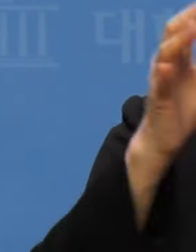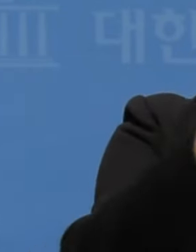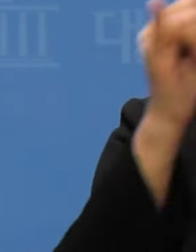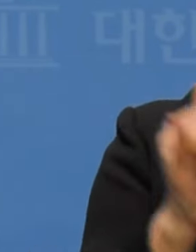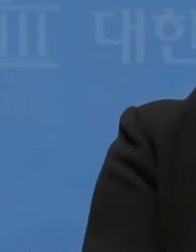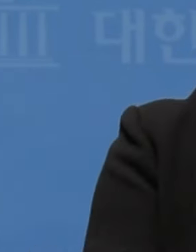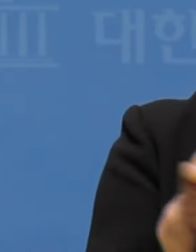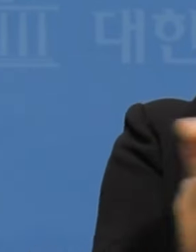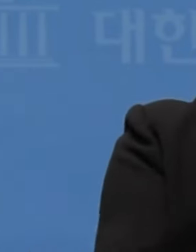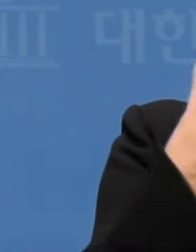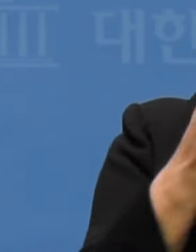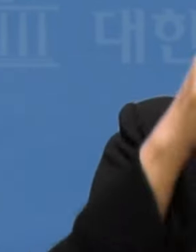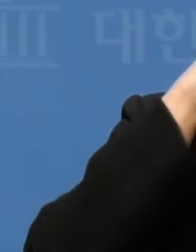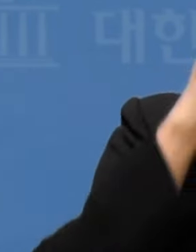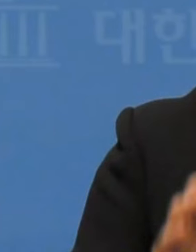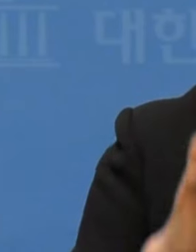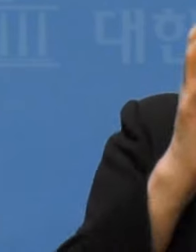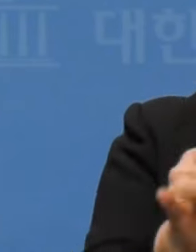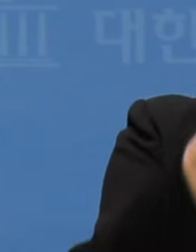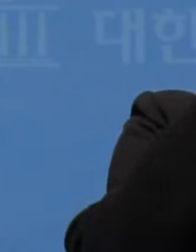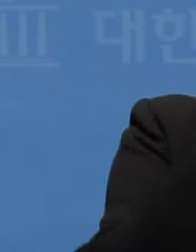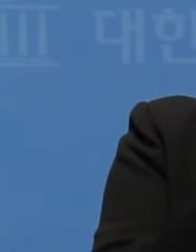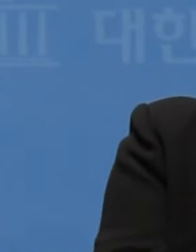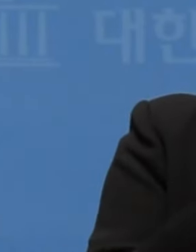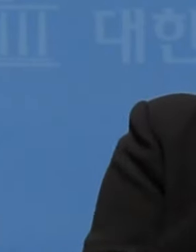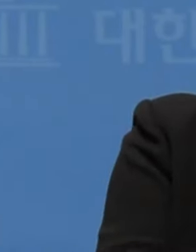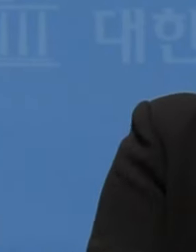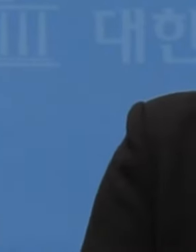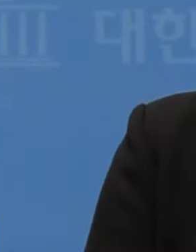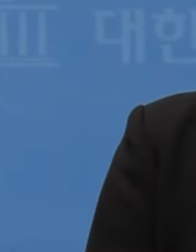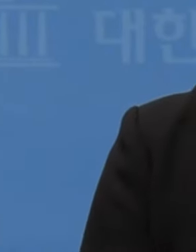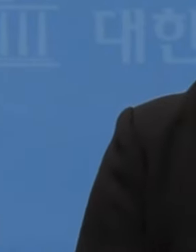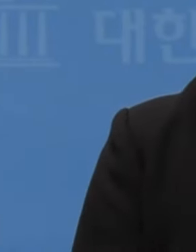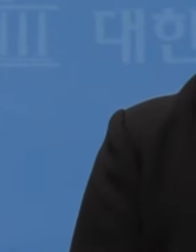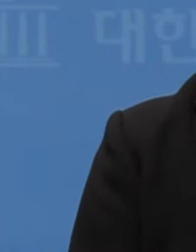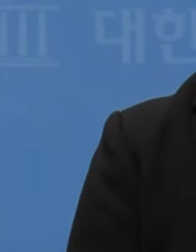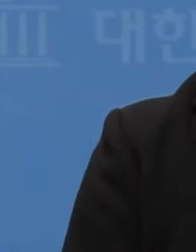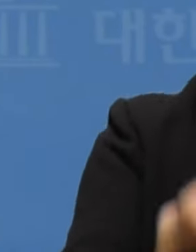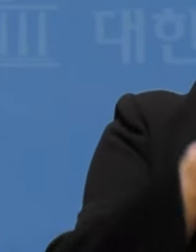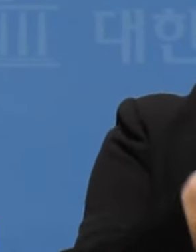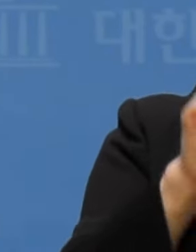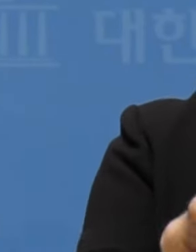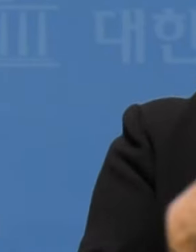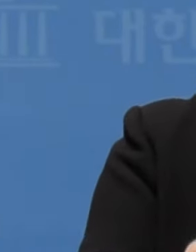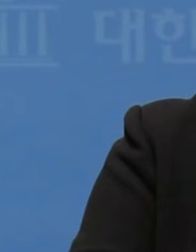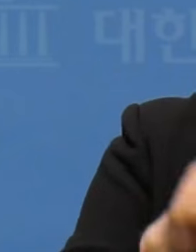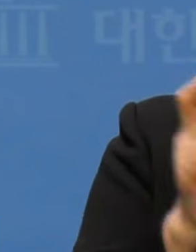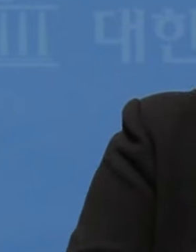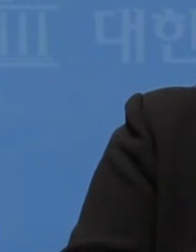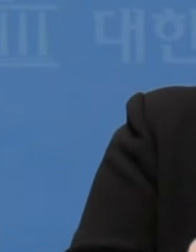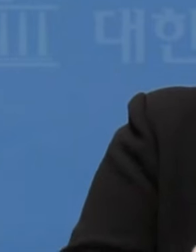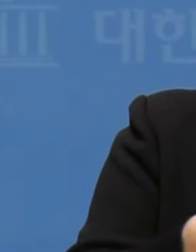국제사회에서 신용할 수 없는 국가가 됐다는 의미이기도 합니다. 이 문제를 한시라도